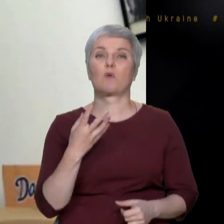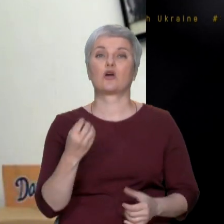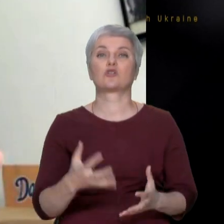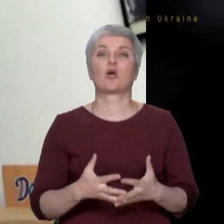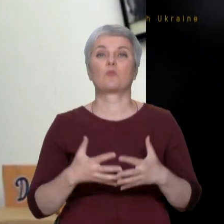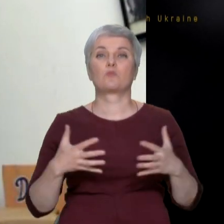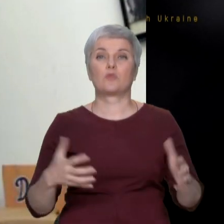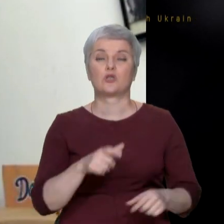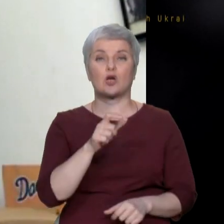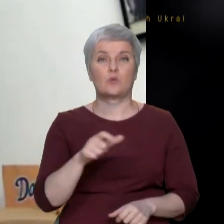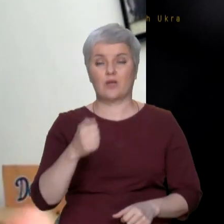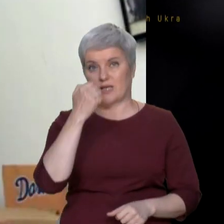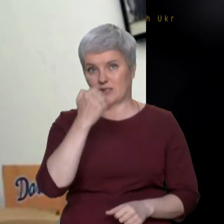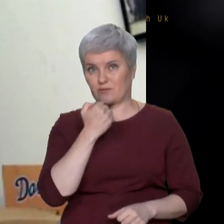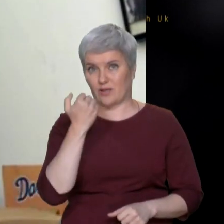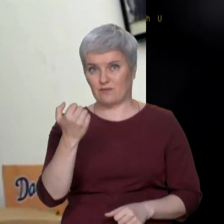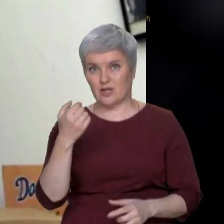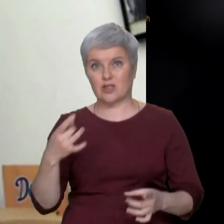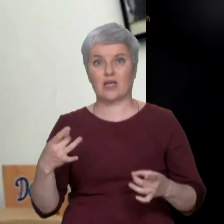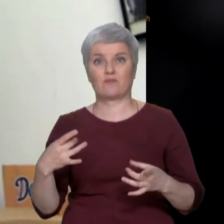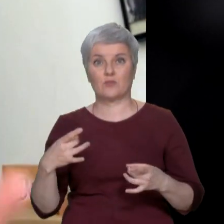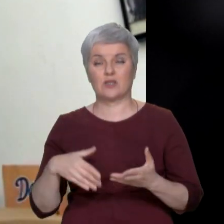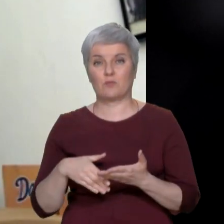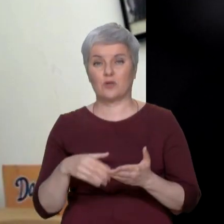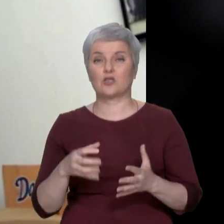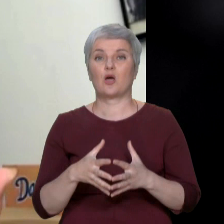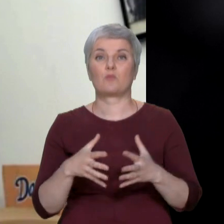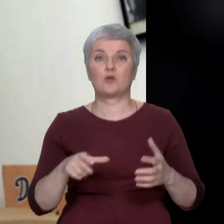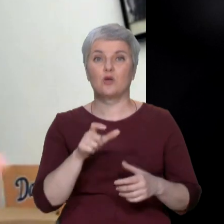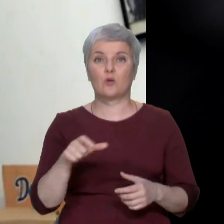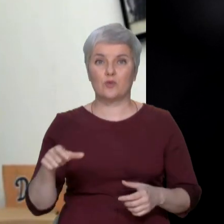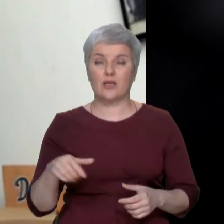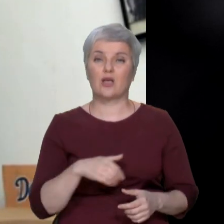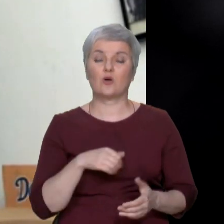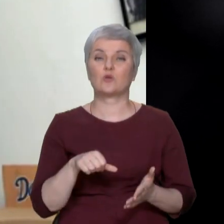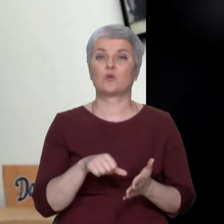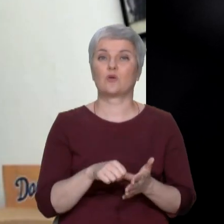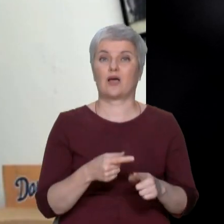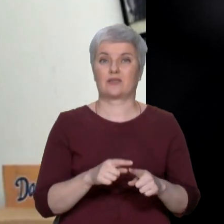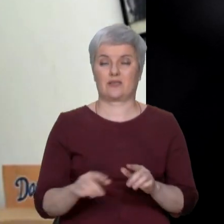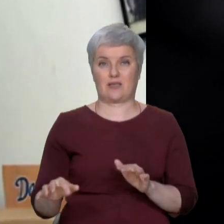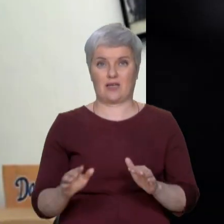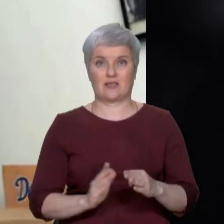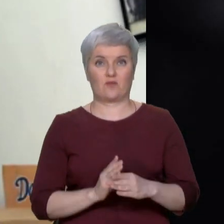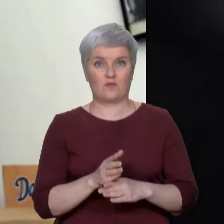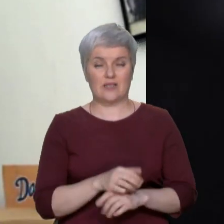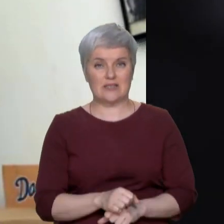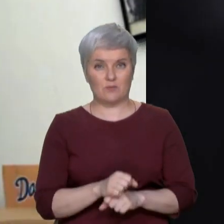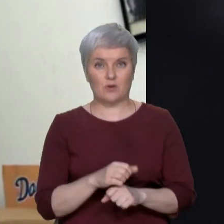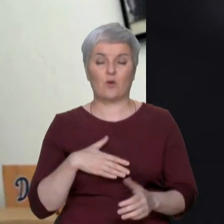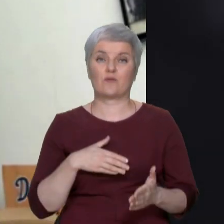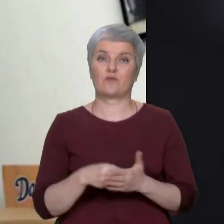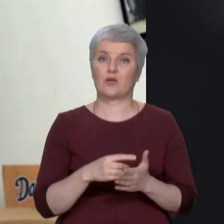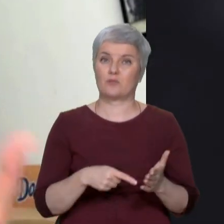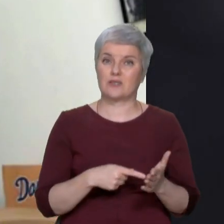завдяки вашій інформаційній підтримці, і ще більше людей виявить бажання доєднатися до цієї акції, вийти з цими мітингами у своїх містах, у